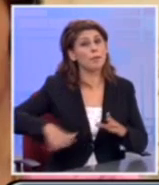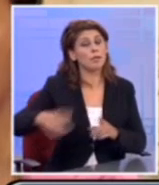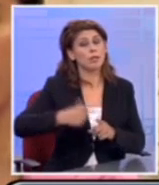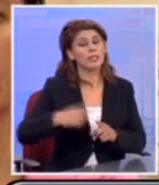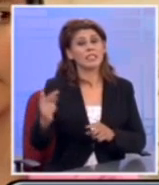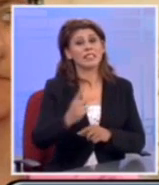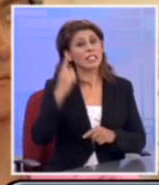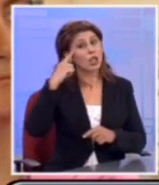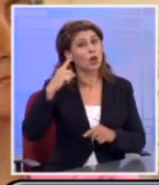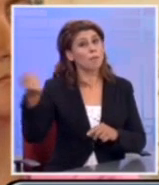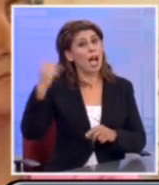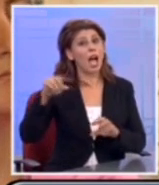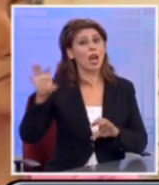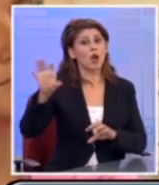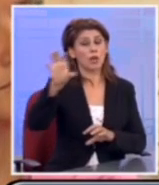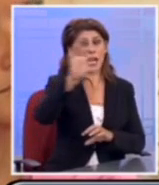κοινή γνώμη των άλλων χωρών,